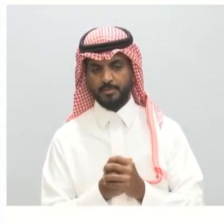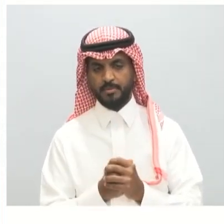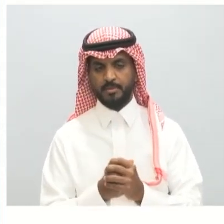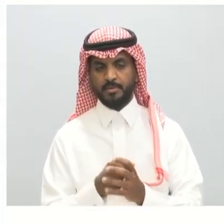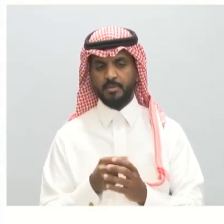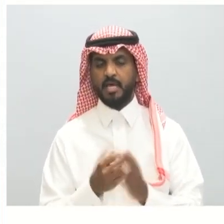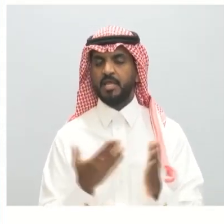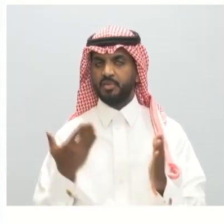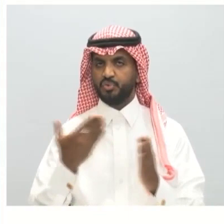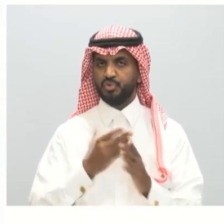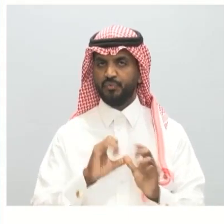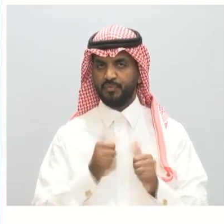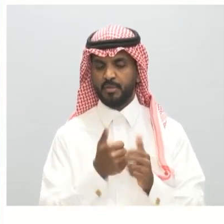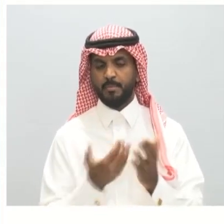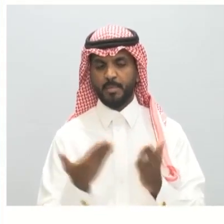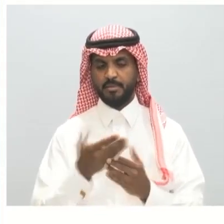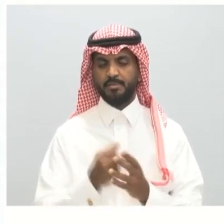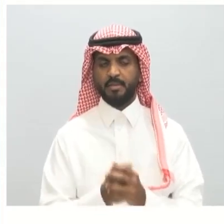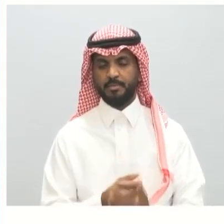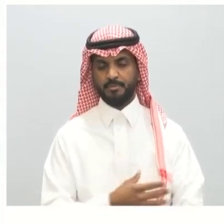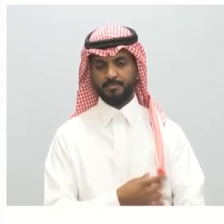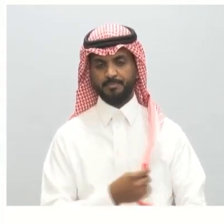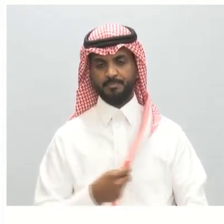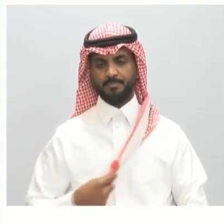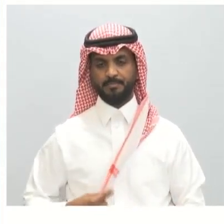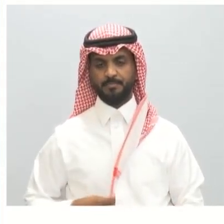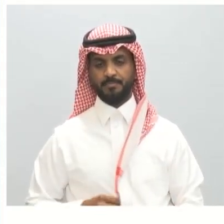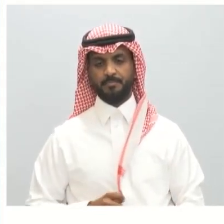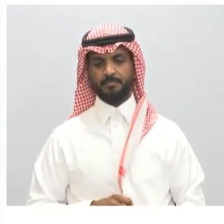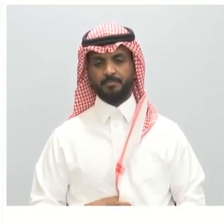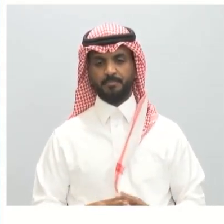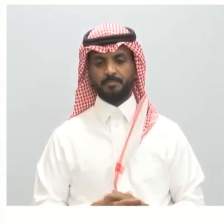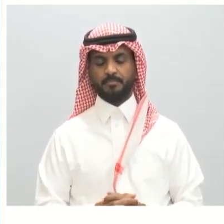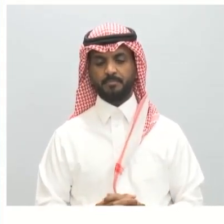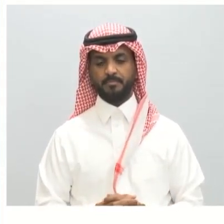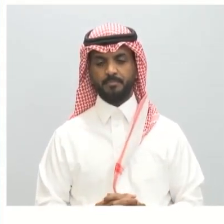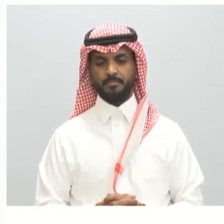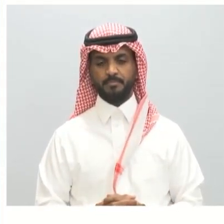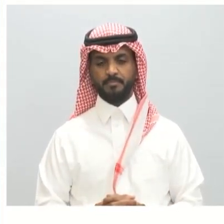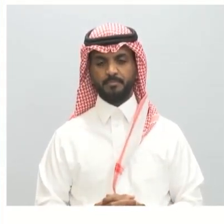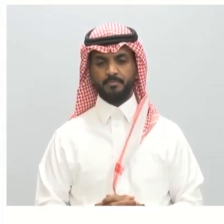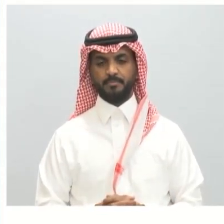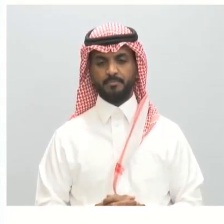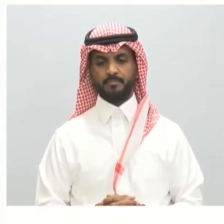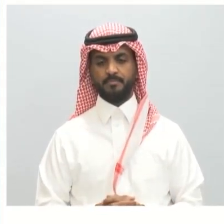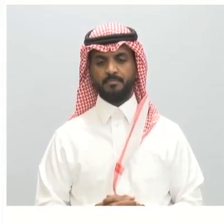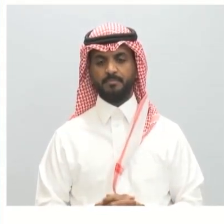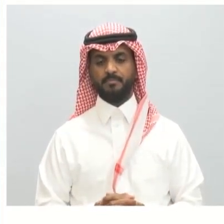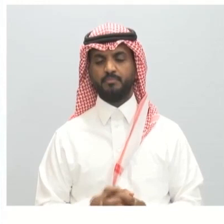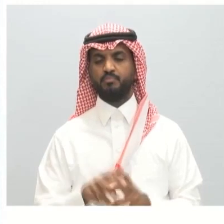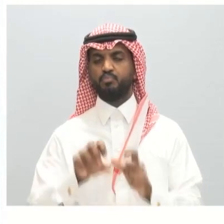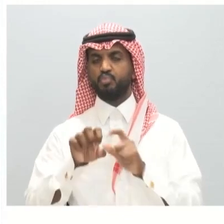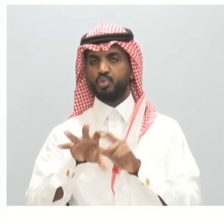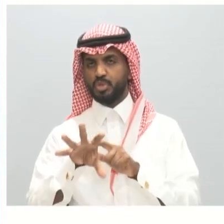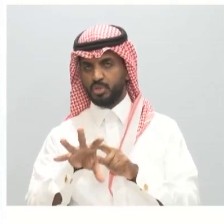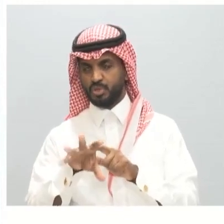نتيجه تنفيذه بعد انشاءه ايضا ذكرنا ان مستشعر